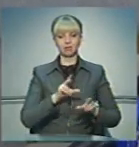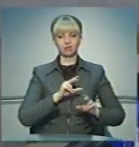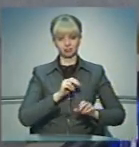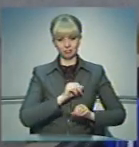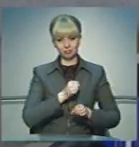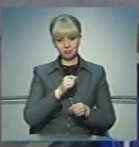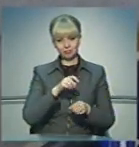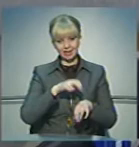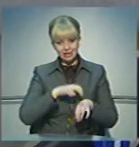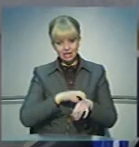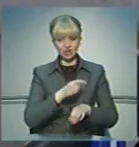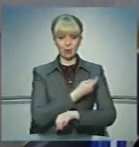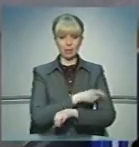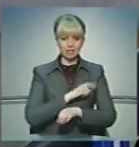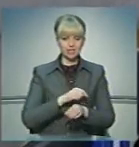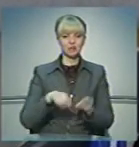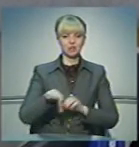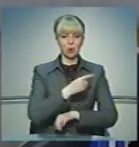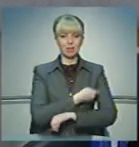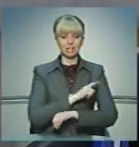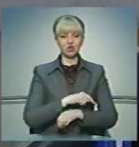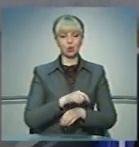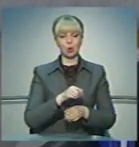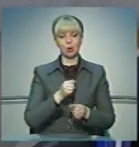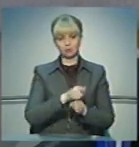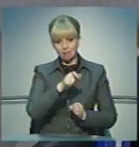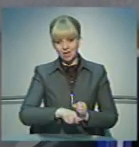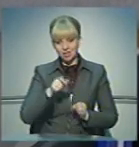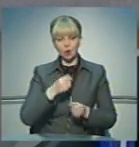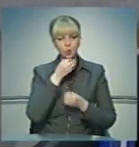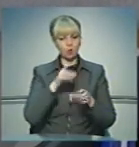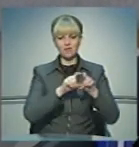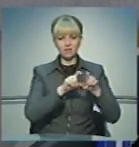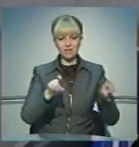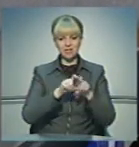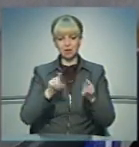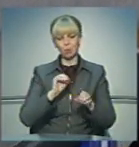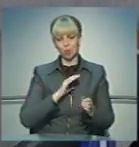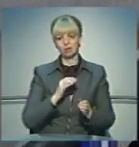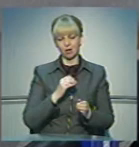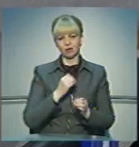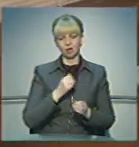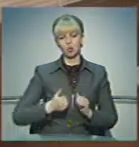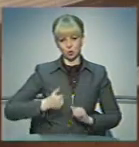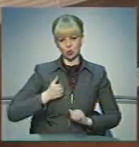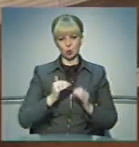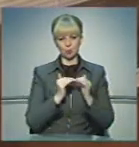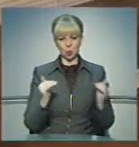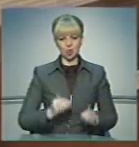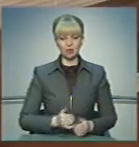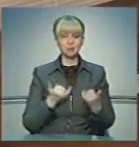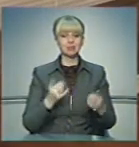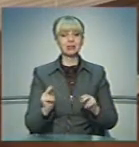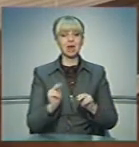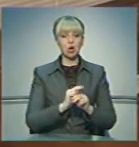колег-лікарів, і медичних, всього медичного персоналу будь-якого відділення було на досить таки достойному рівні. Нині